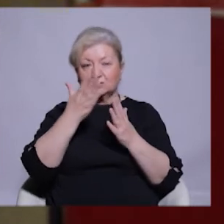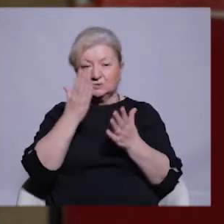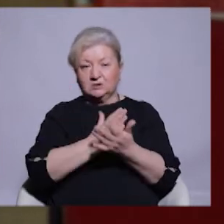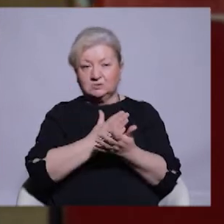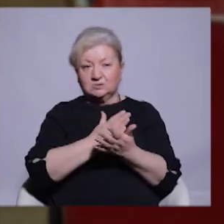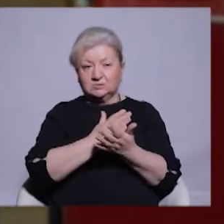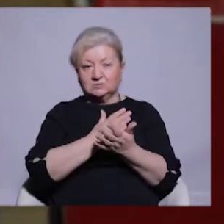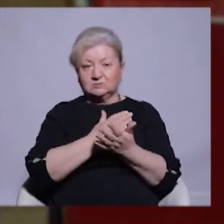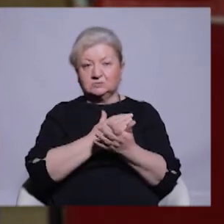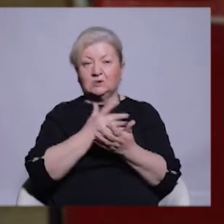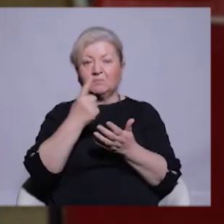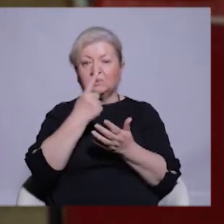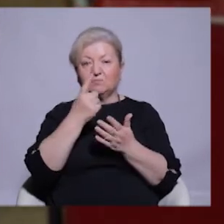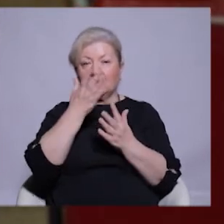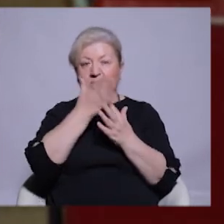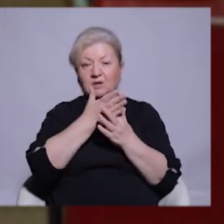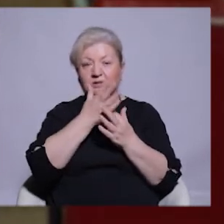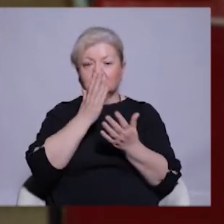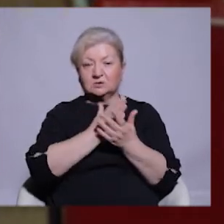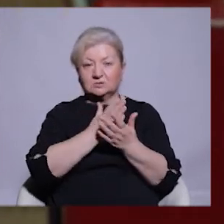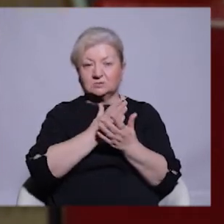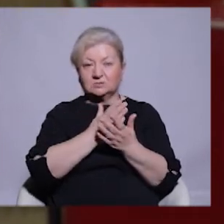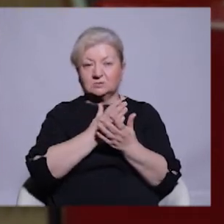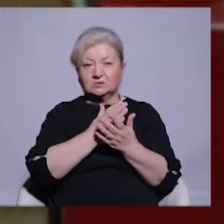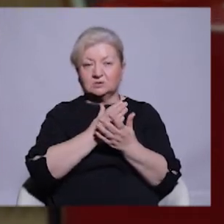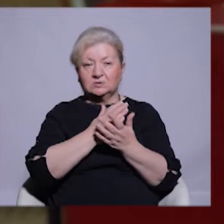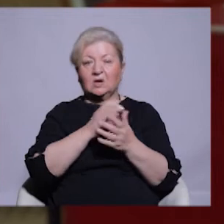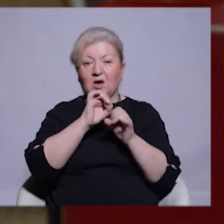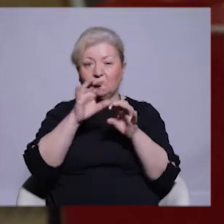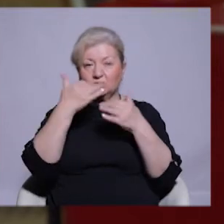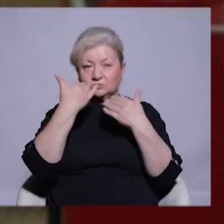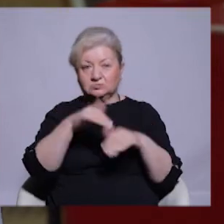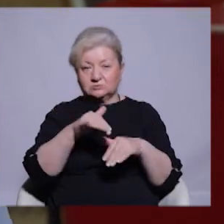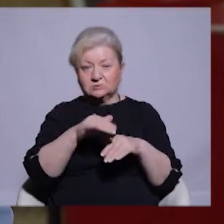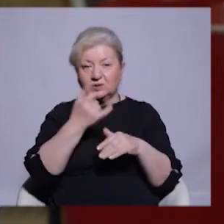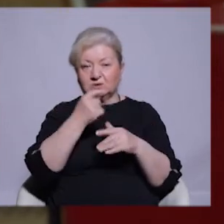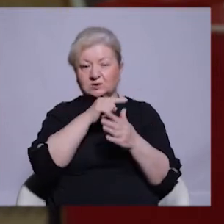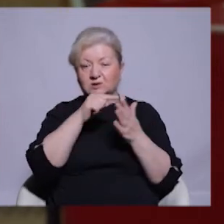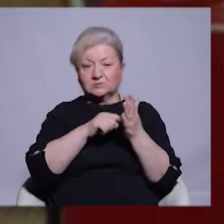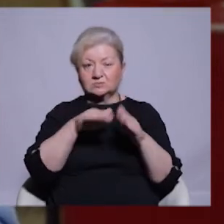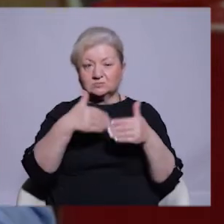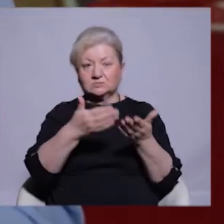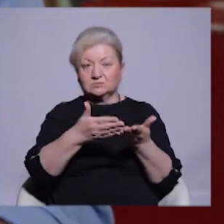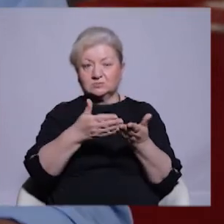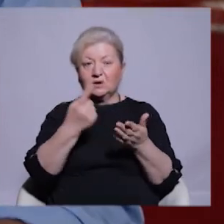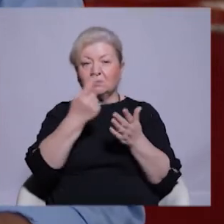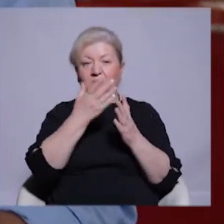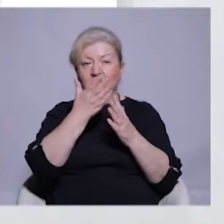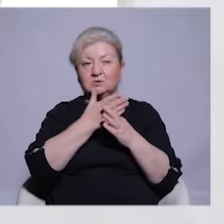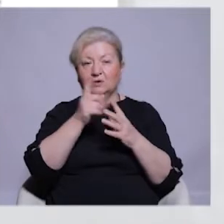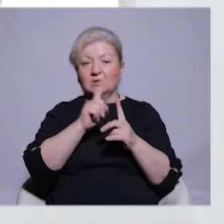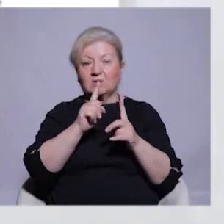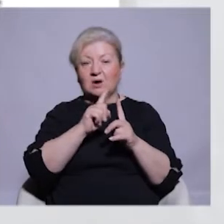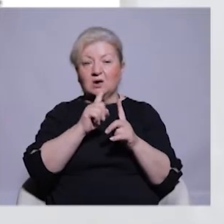არის გაყოფილი. პირველი ნაწილი ჩვენ პრაქტიკულად ამოხსენით და მე ერთ კითხვას დავსვა უბრალოდ. აი პირველ ნაწილში